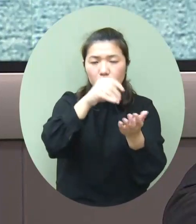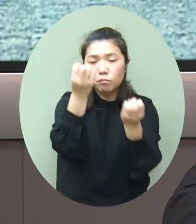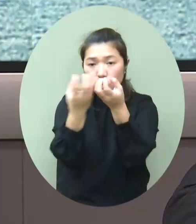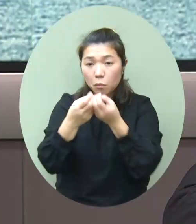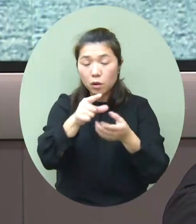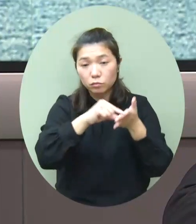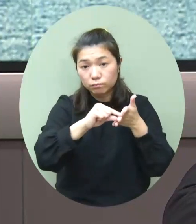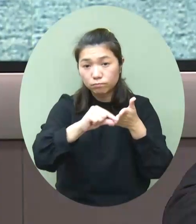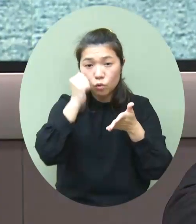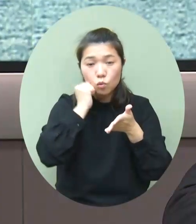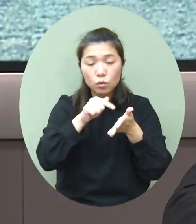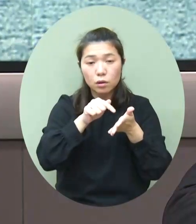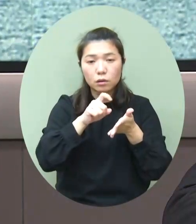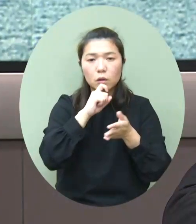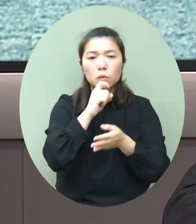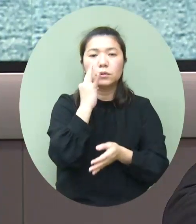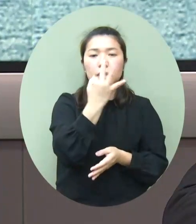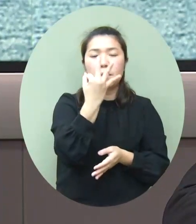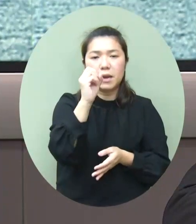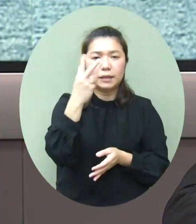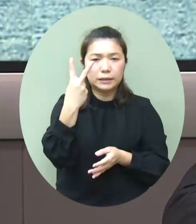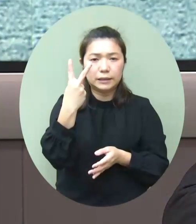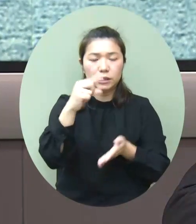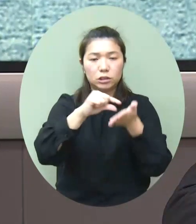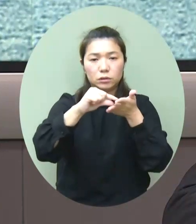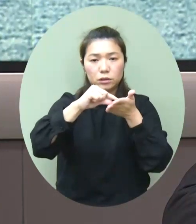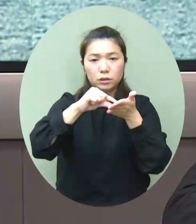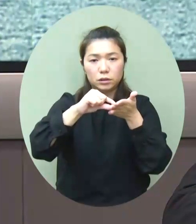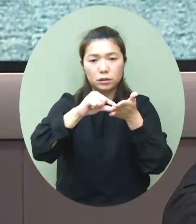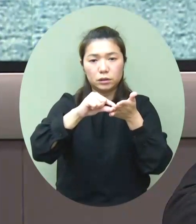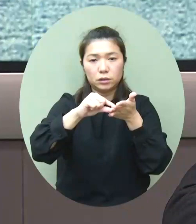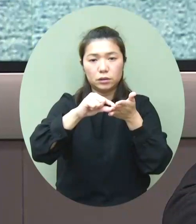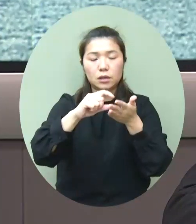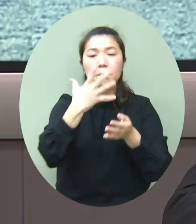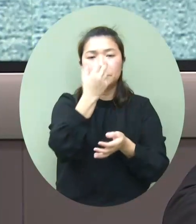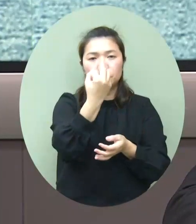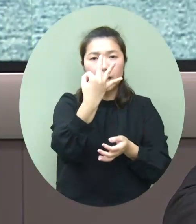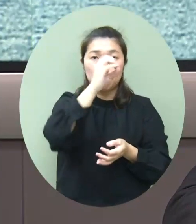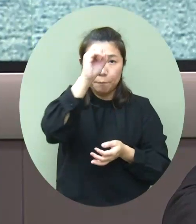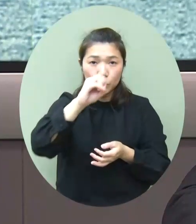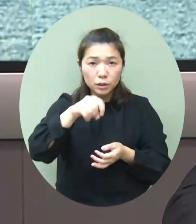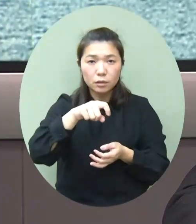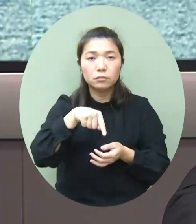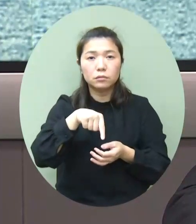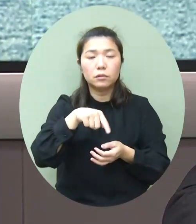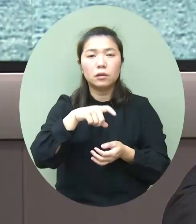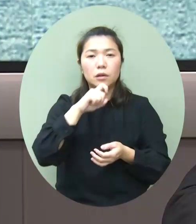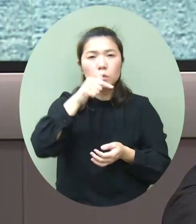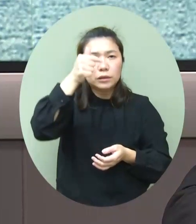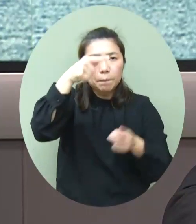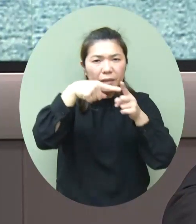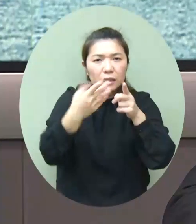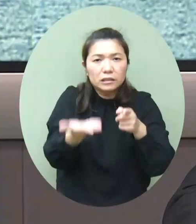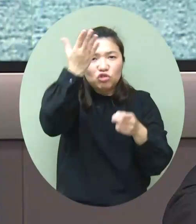在这些院舍里面，其中302家，就是53%，是